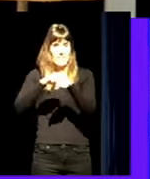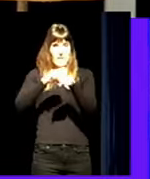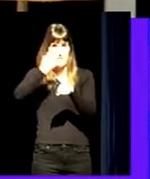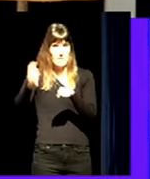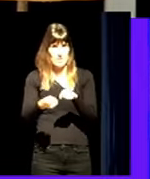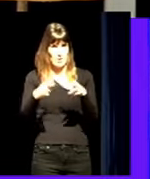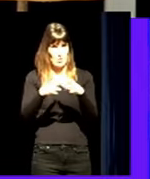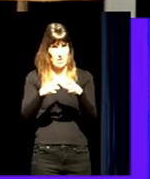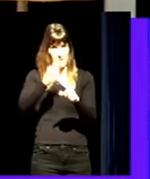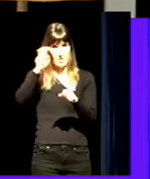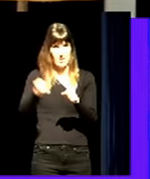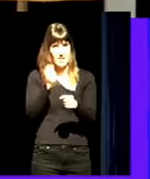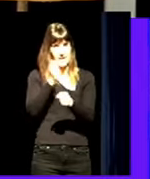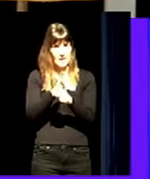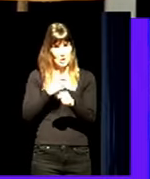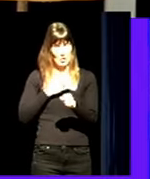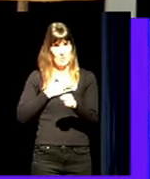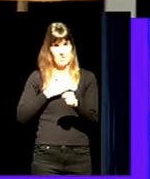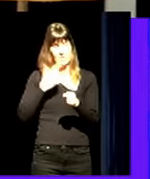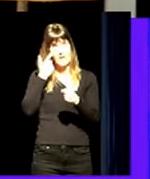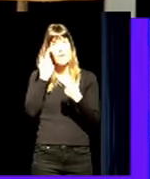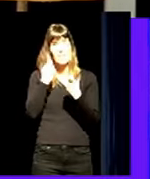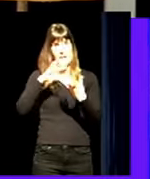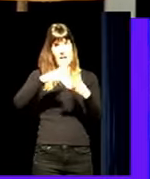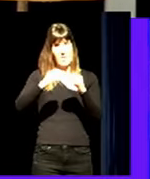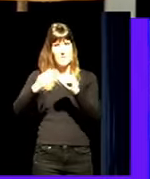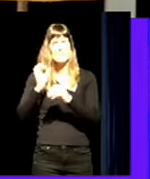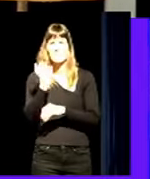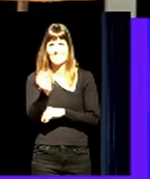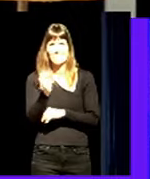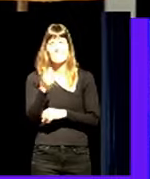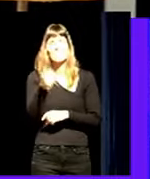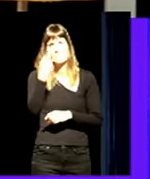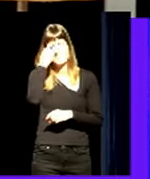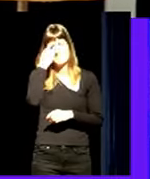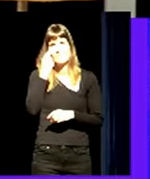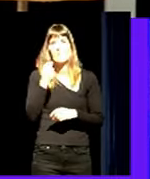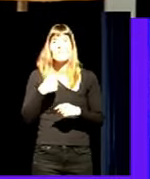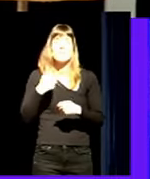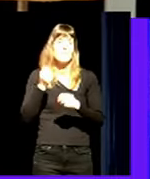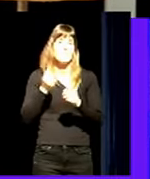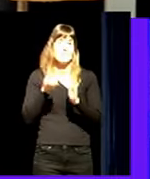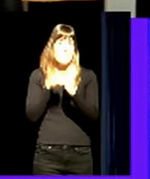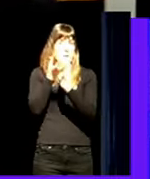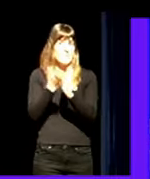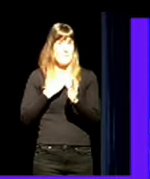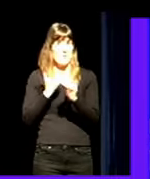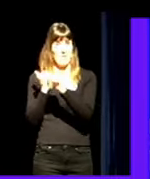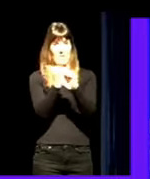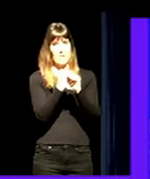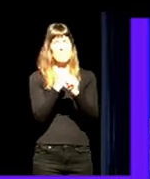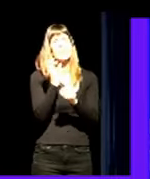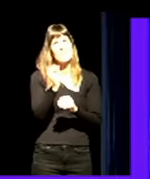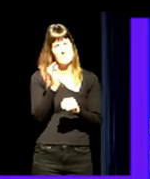hainbat erronka, igual, ez neukan, ez da ikuspegi hori, eta eskertu egin nio, pila bat, igual ez, nesu, zenetazuten gorek ez, baina bai,